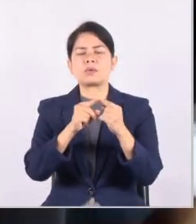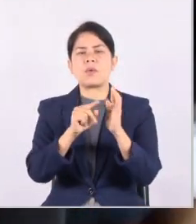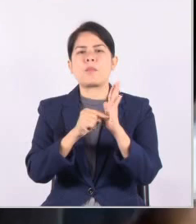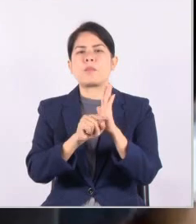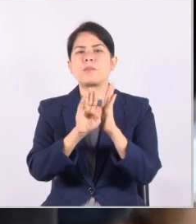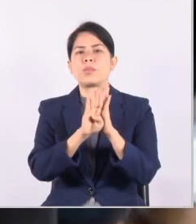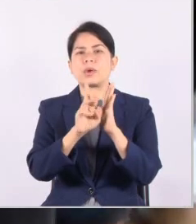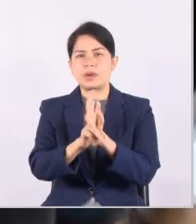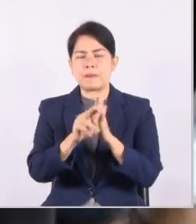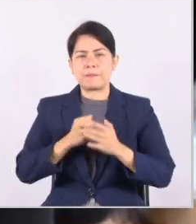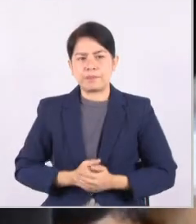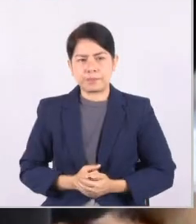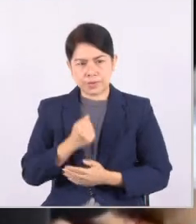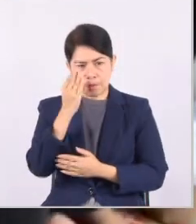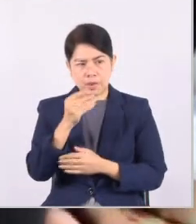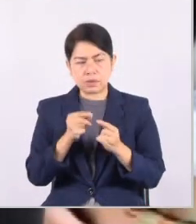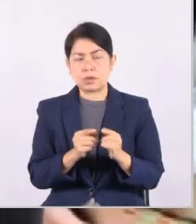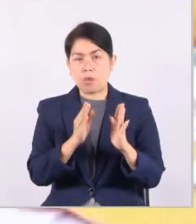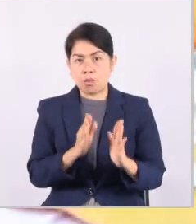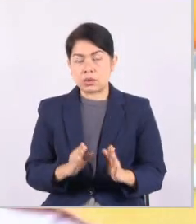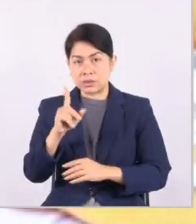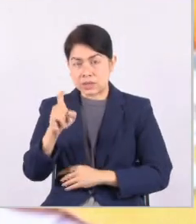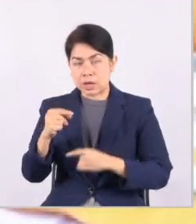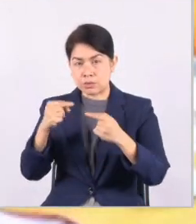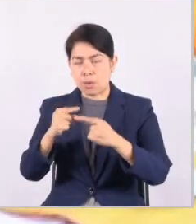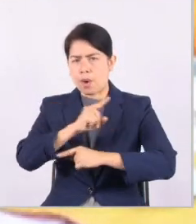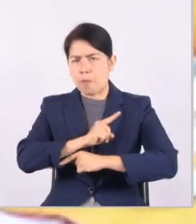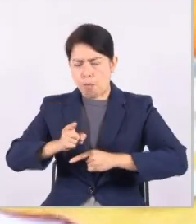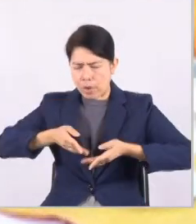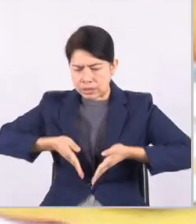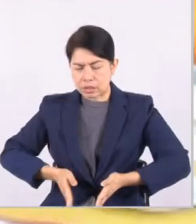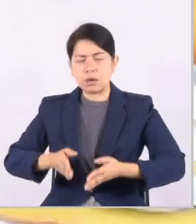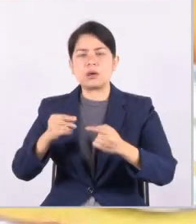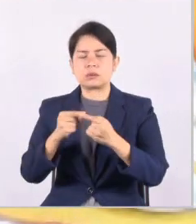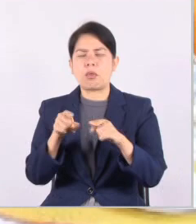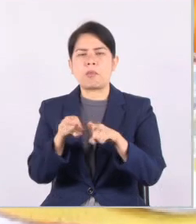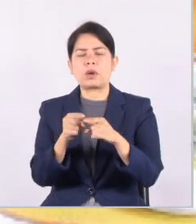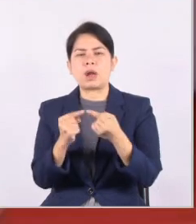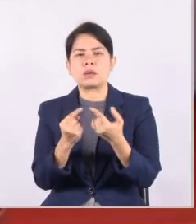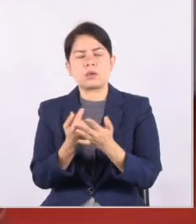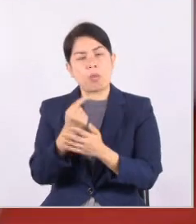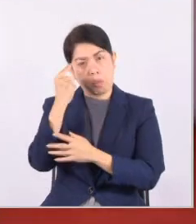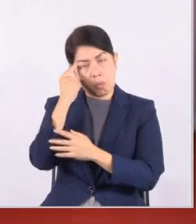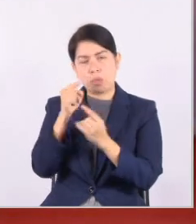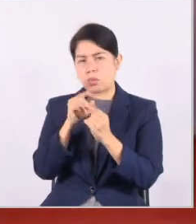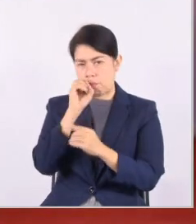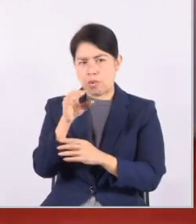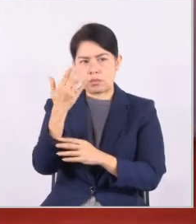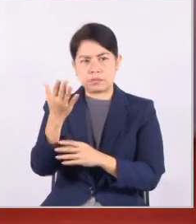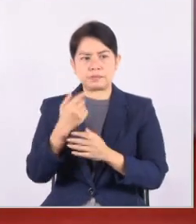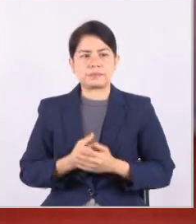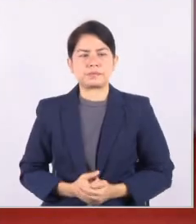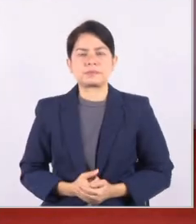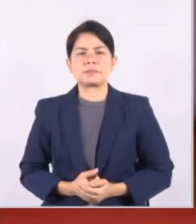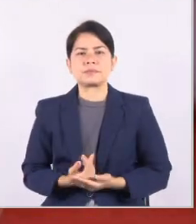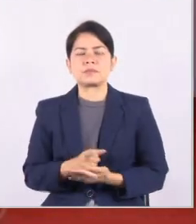ที่มีคนตายตรงกับวันเกิดตัวเองแถมยังรู้ด้วยว่าจะตายวันเนี้ยรู้วันตายล่วงหน้าด้วยค่ะตรวจสอบไปยัง